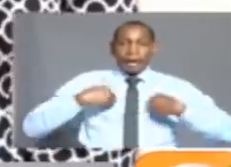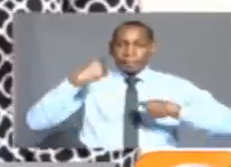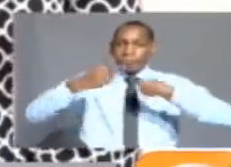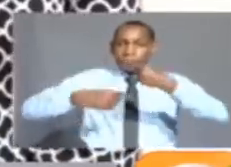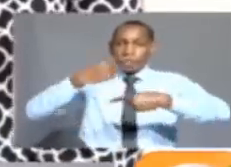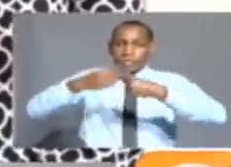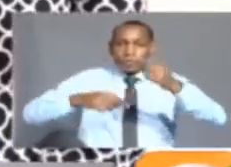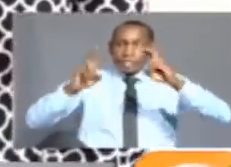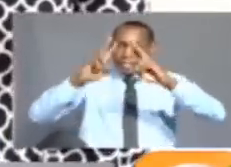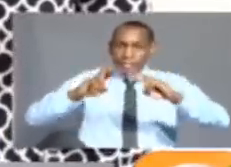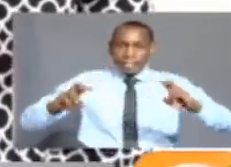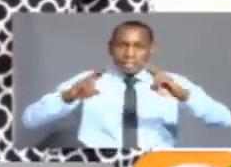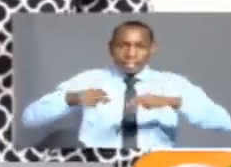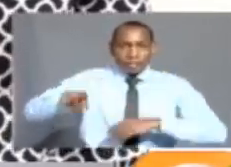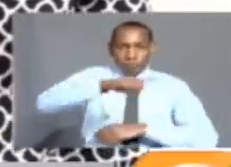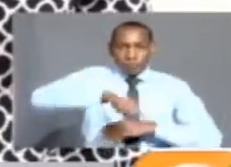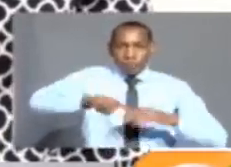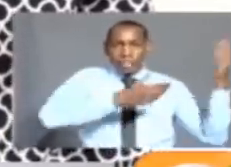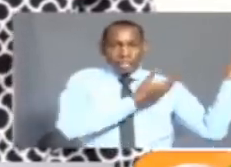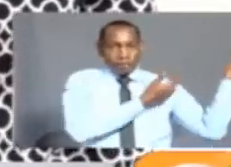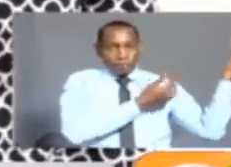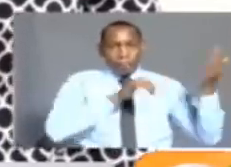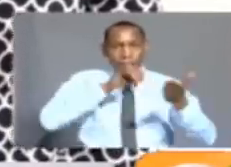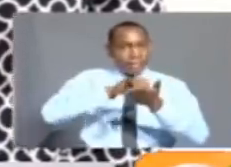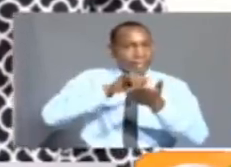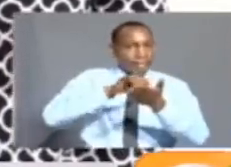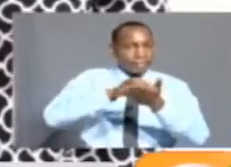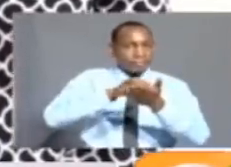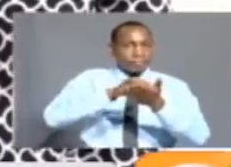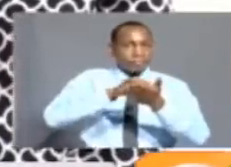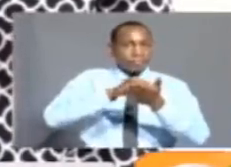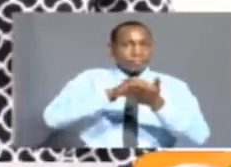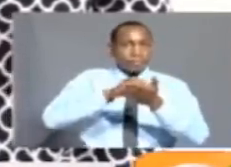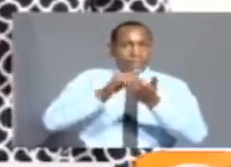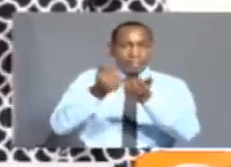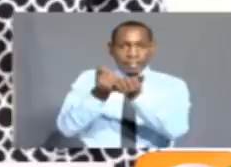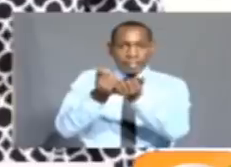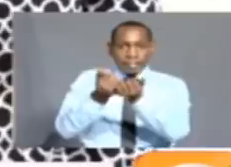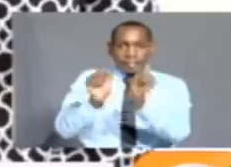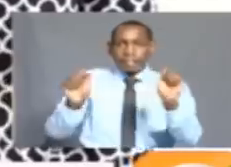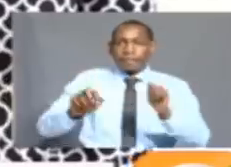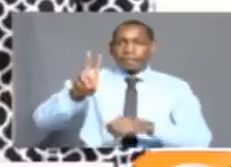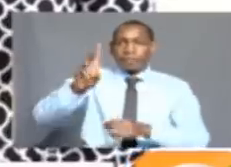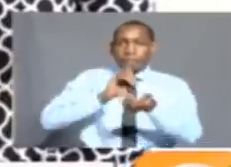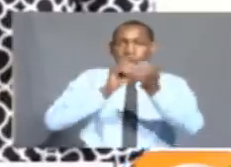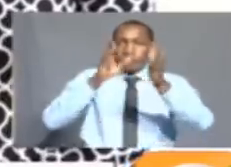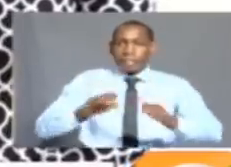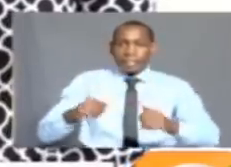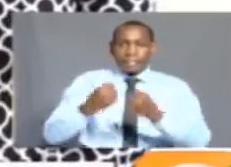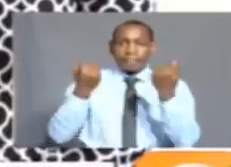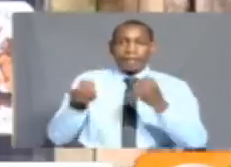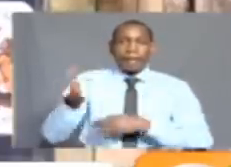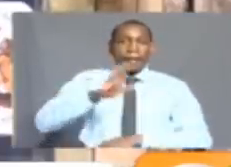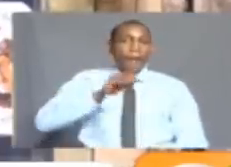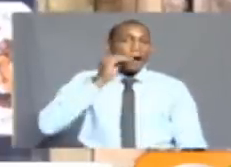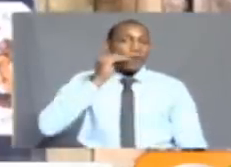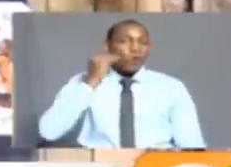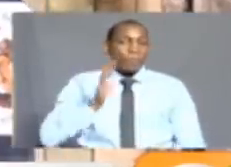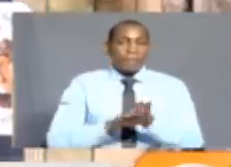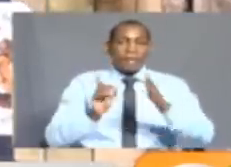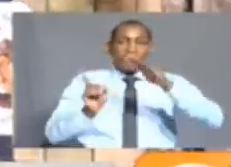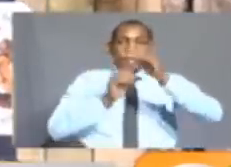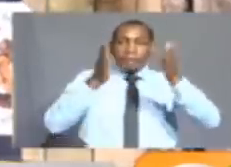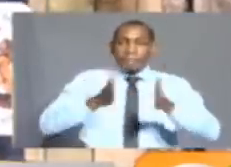and we are hopeful that we shall retrieve the two doctors safely back home. Waziri